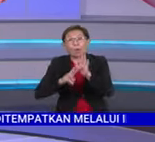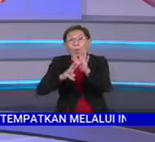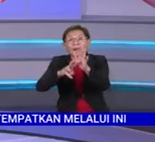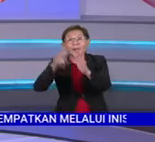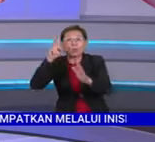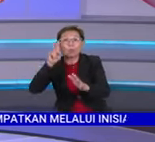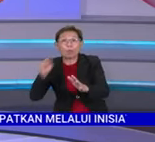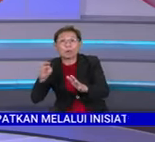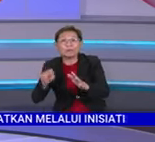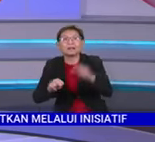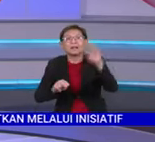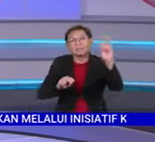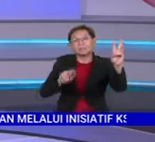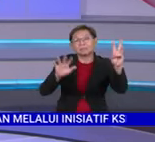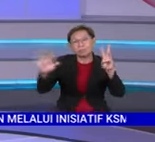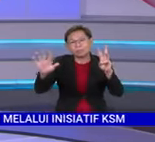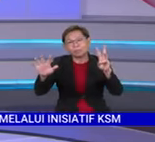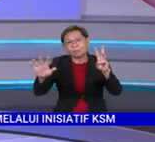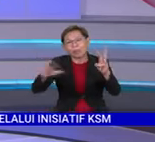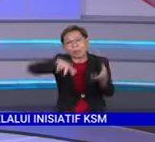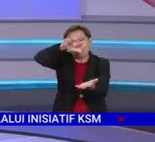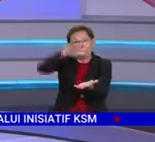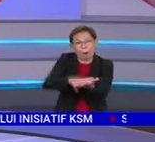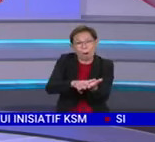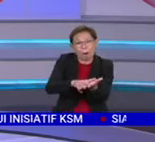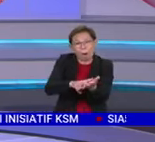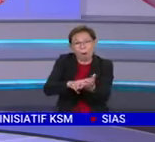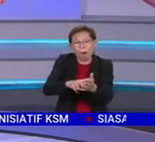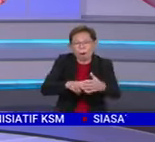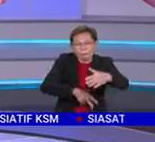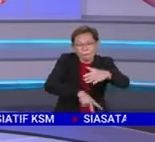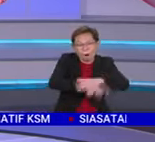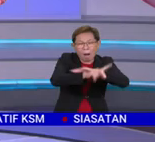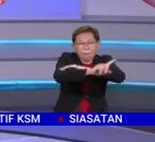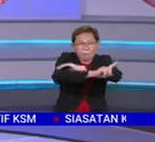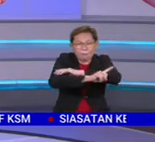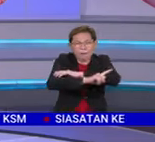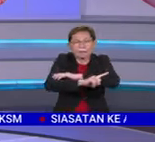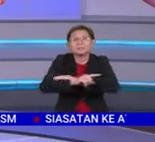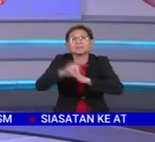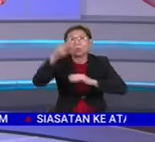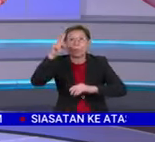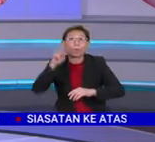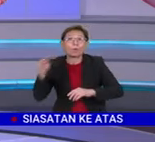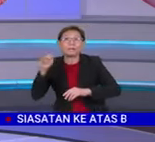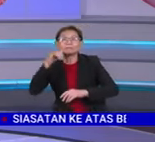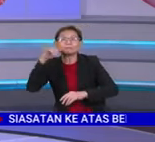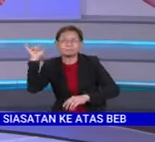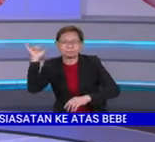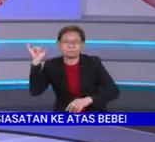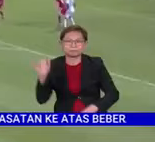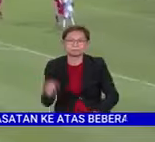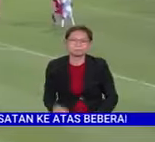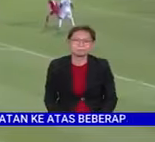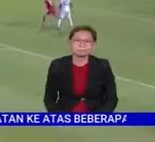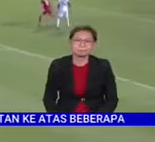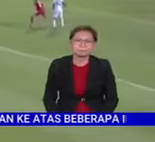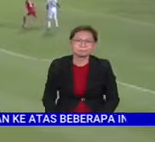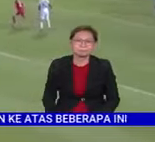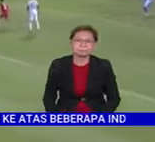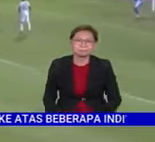Vietnam Vital FC 6-5 dalam penentuan sepakan penalti di Ho Chi Minh City pada malam semalam.